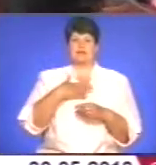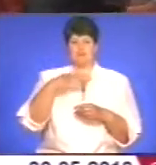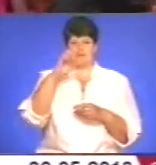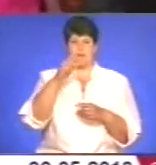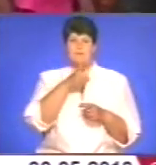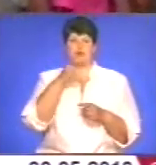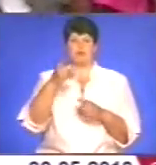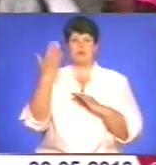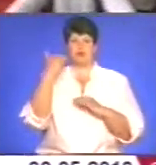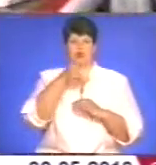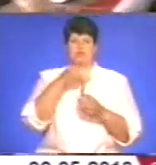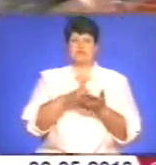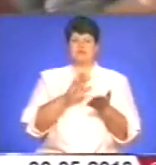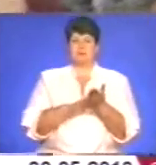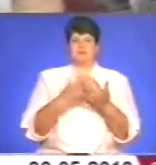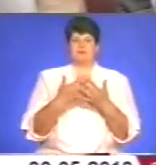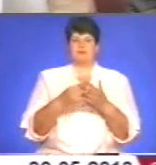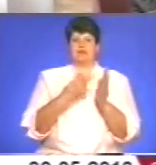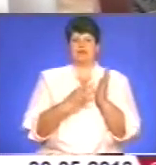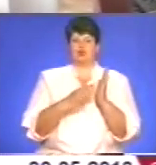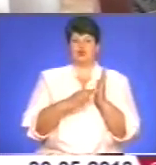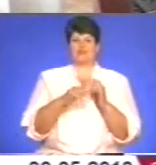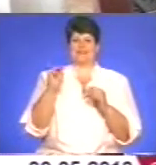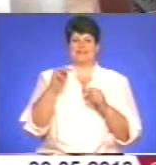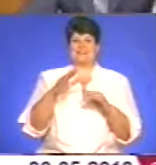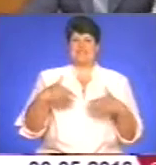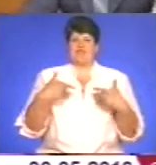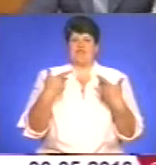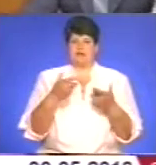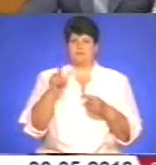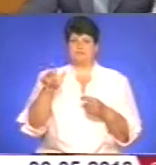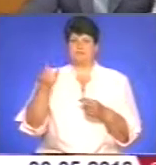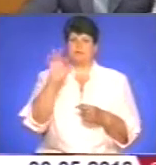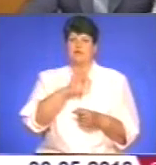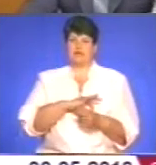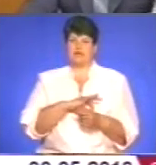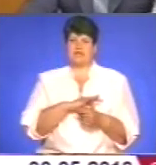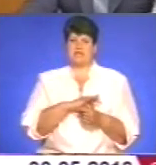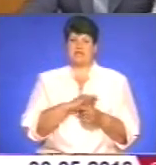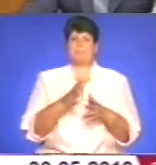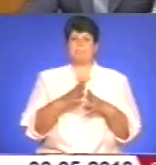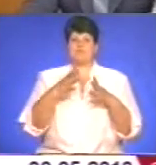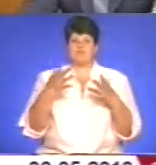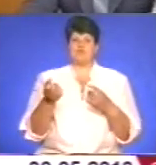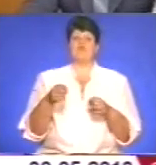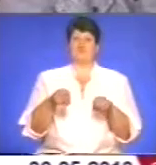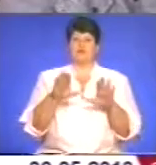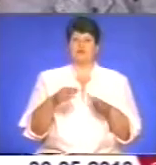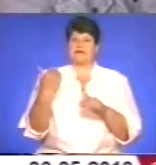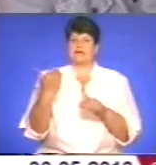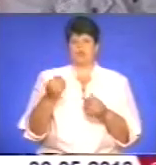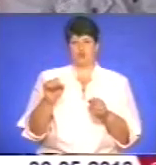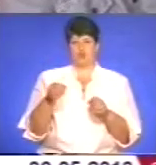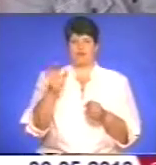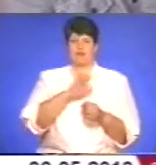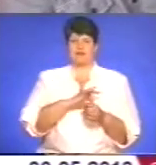року зареєстрували понад 90 тисяч звернень від споживачів, і більшість з них вирішена на їхню користь. Переважно скарги